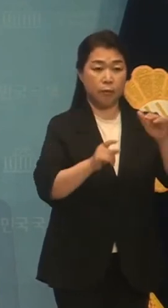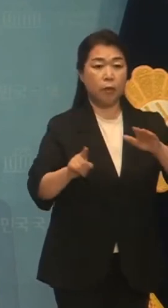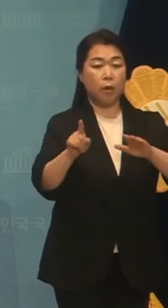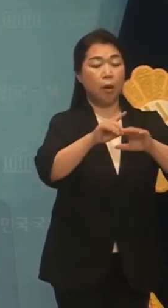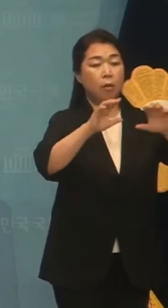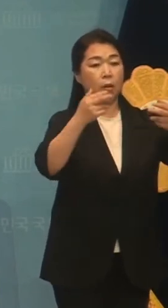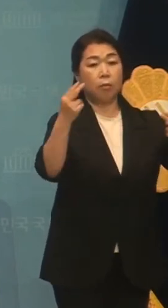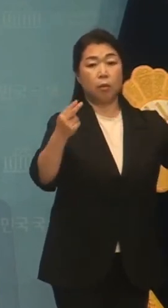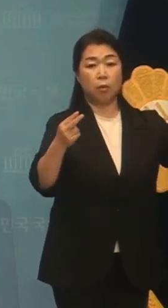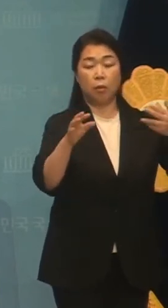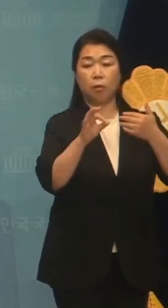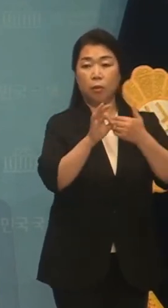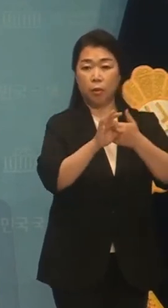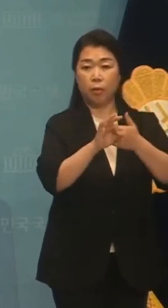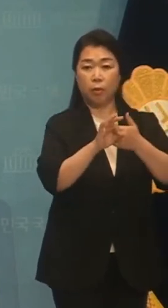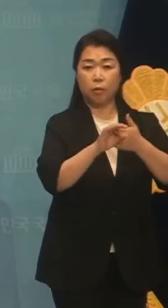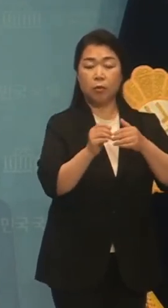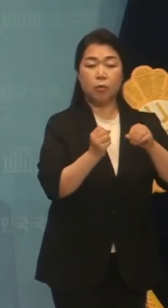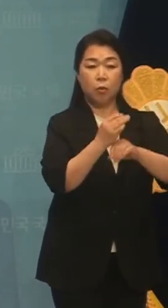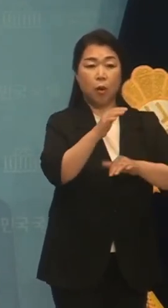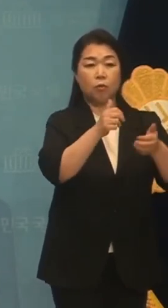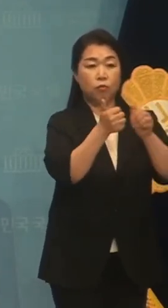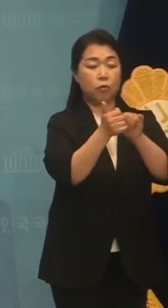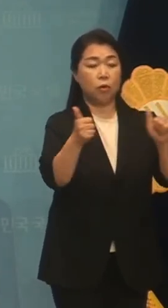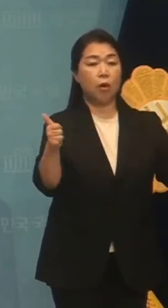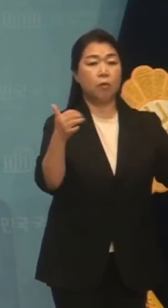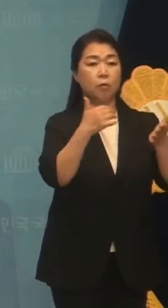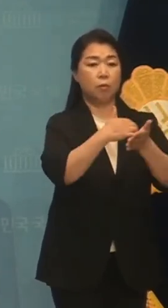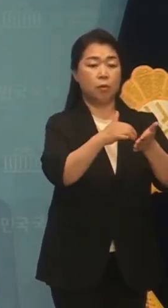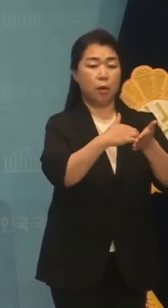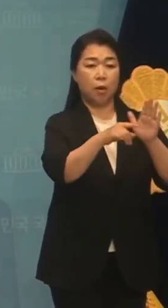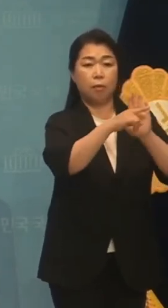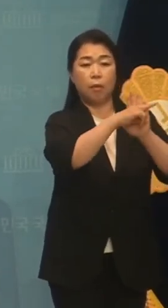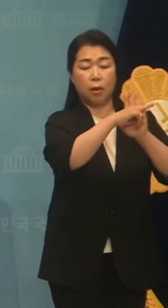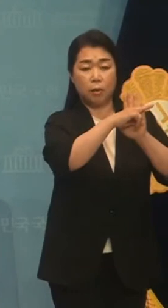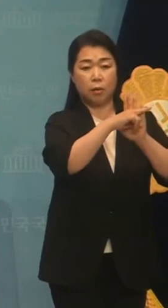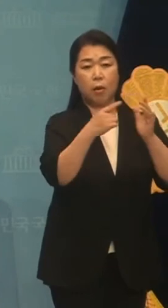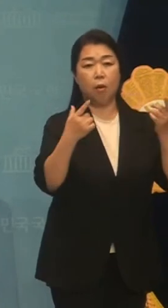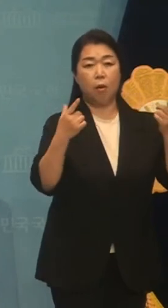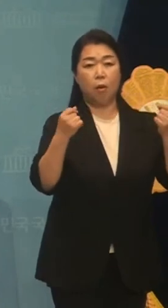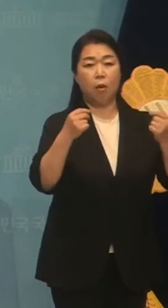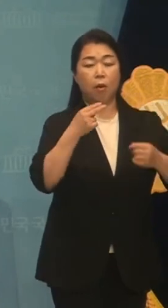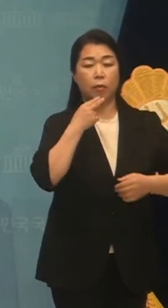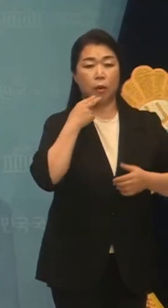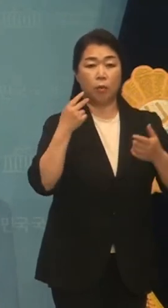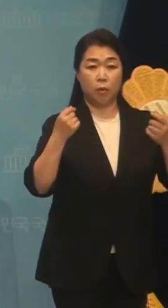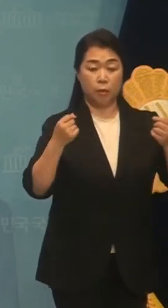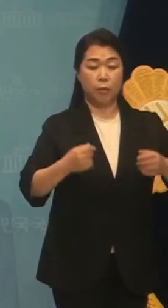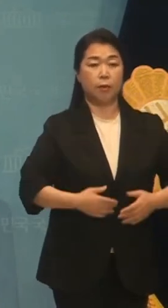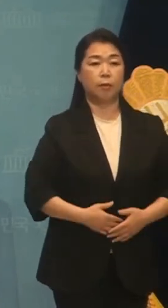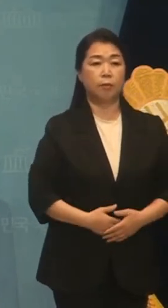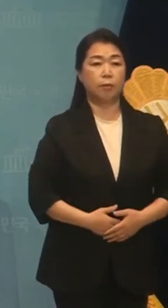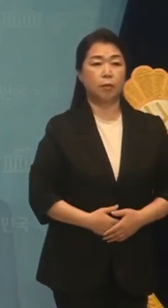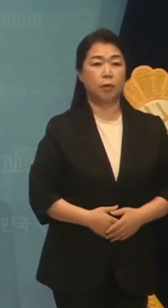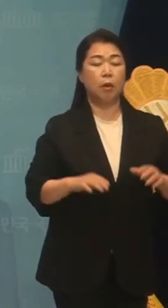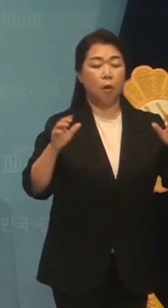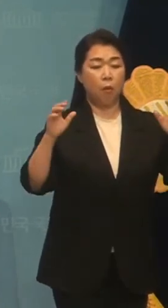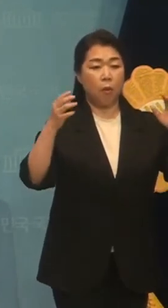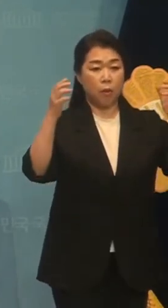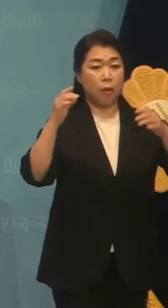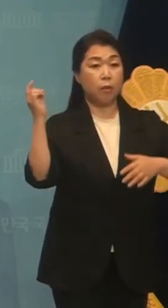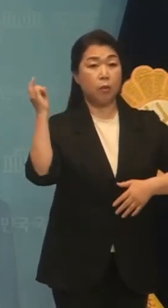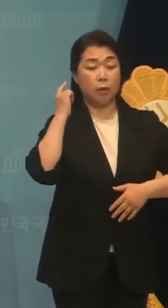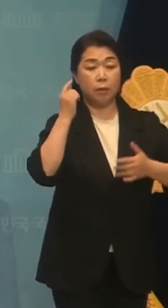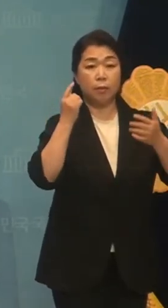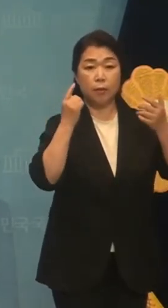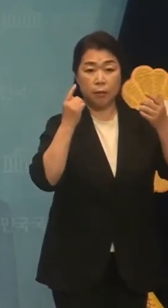선진국과 비교해도 우리나라는 초과 사망자가 마이너스, 거의 없는 국가에 해당합니다. 환영할 만한